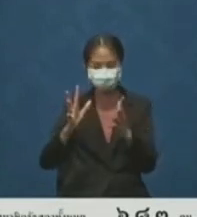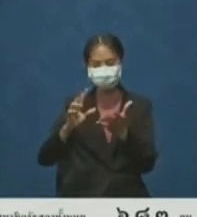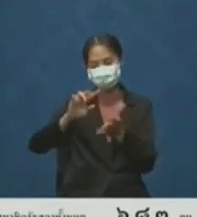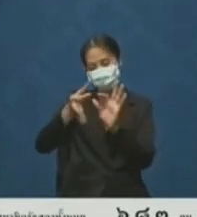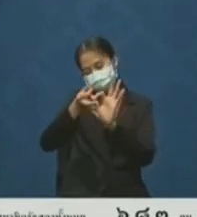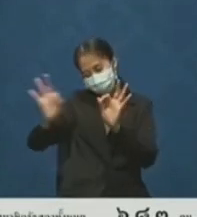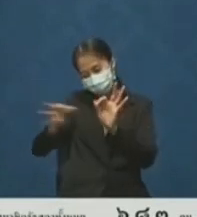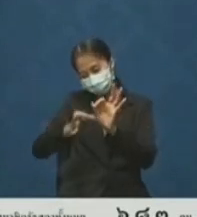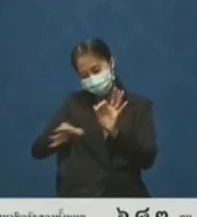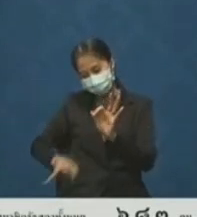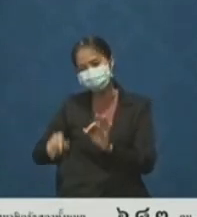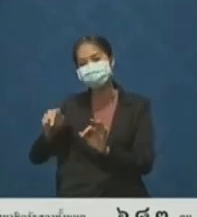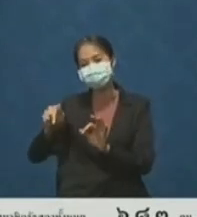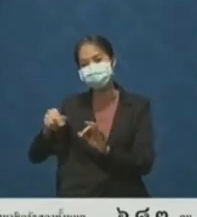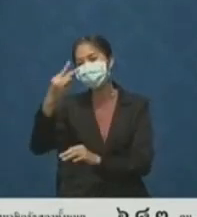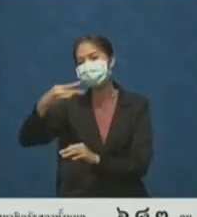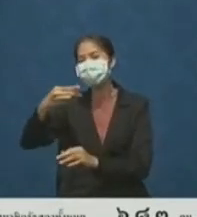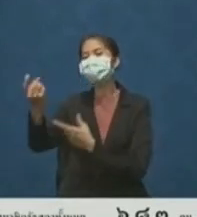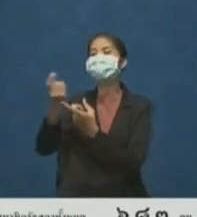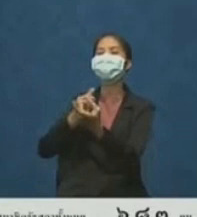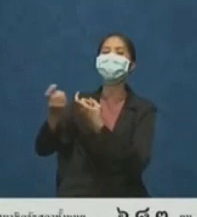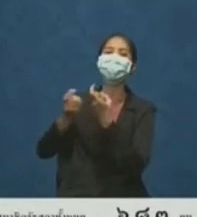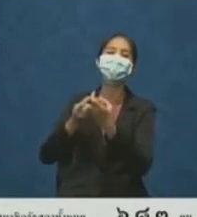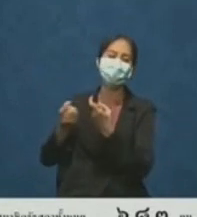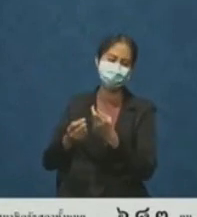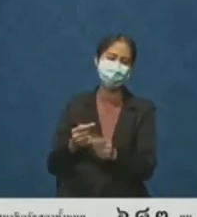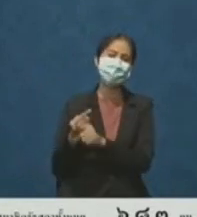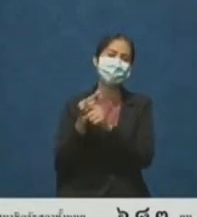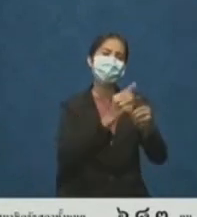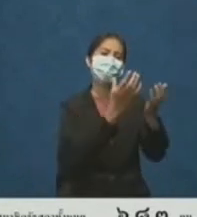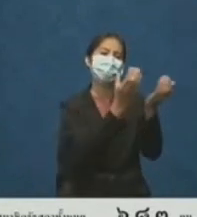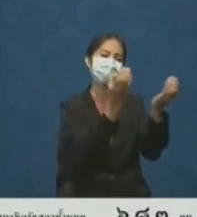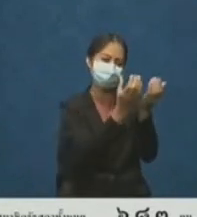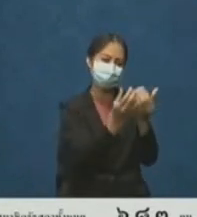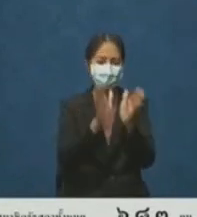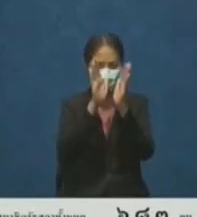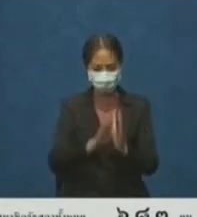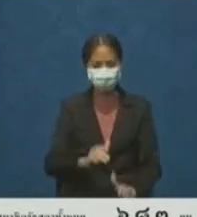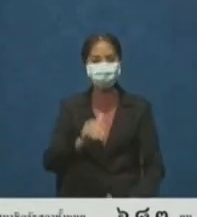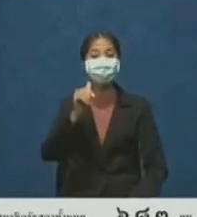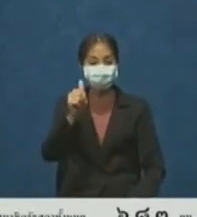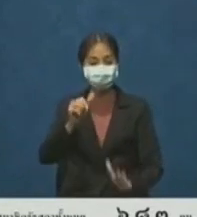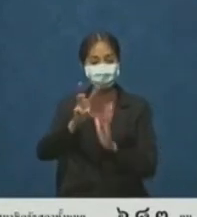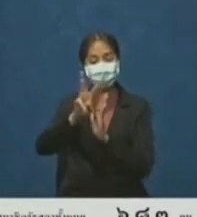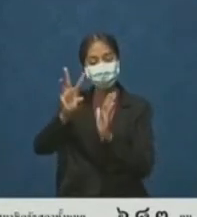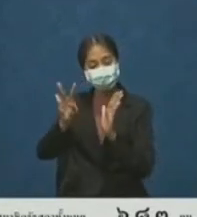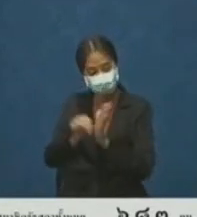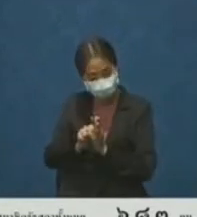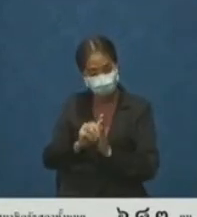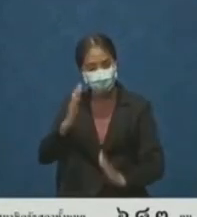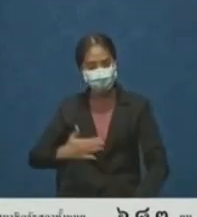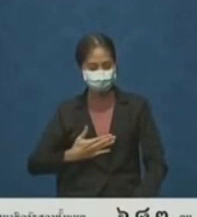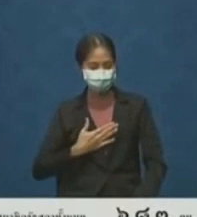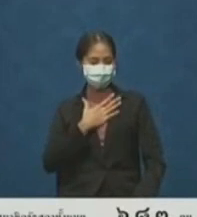ามาเขียนภาษาที่ท่านถามผมเป็นภาษาของรัฐธรรมนูญครับคนดีมีวินัยภูมิใจในชาติสาม